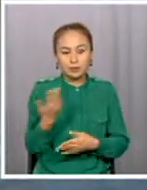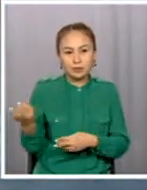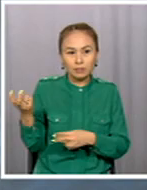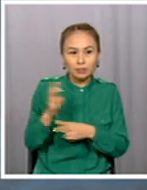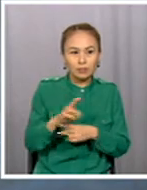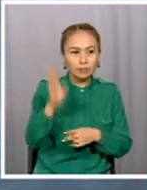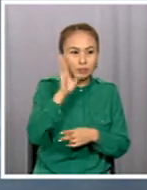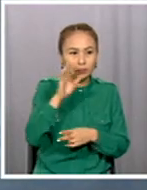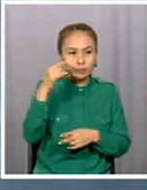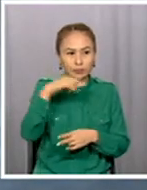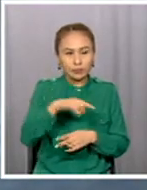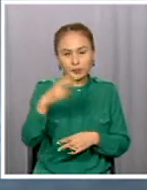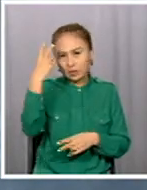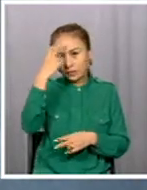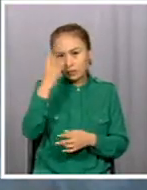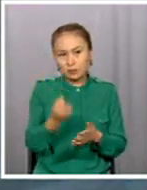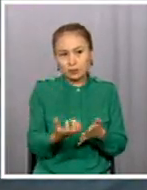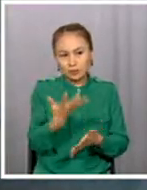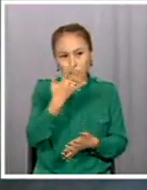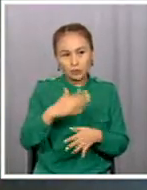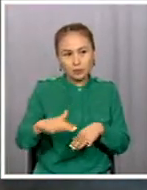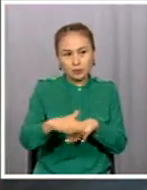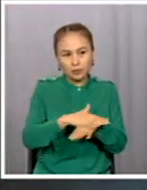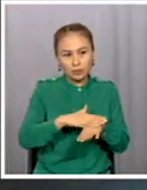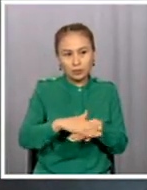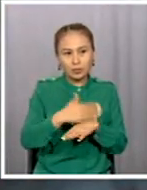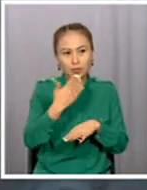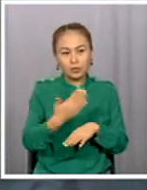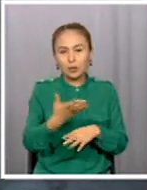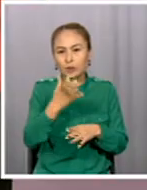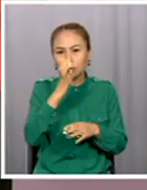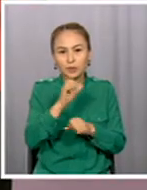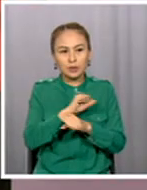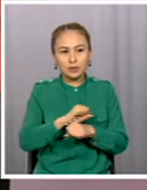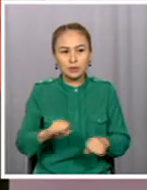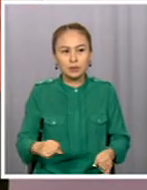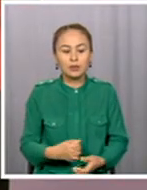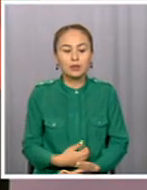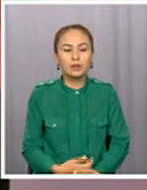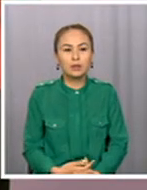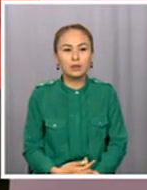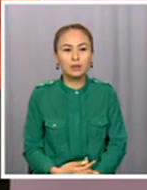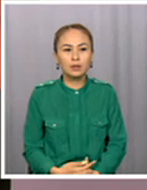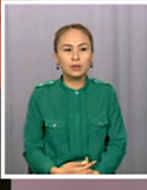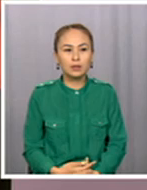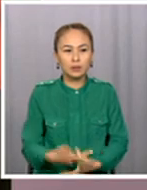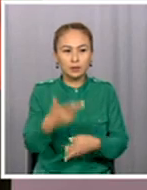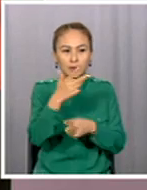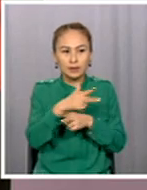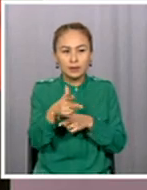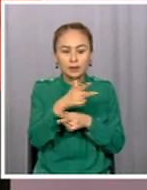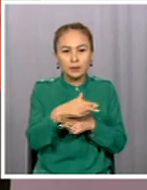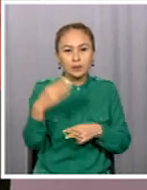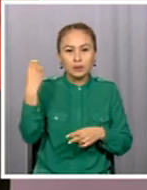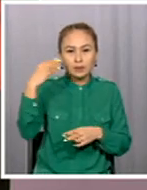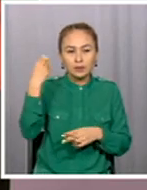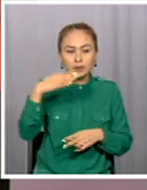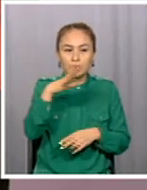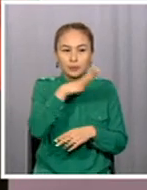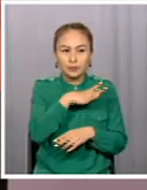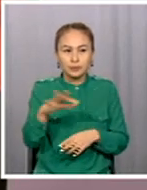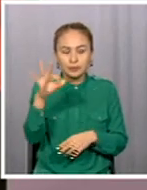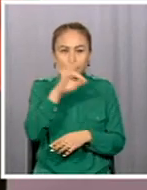судың астында қап-қара бірдеңе тұнып тұрса, оны ішпеу керек. Балалар, бейне материалдан Түркістандағы Қожа Ахмет